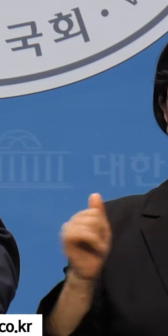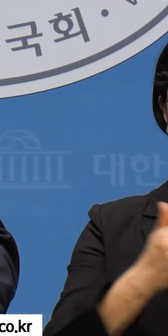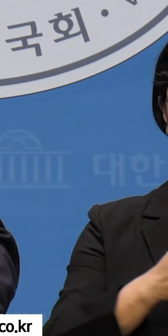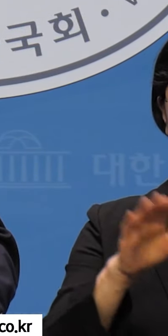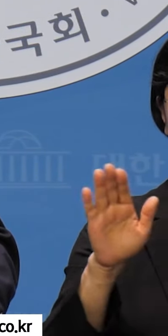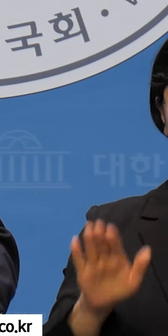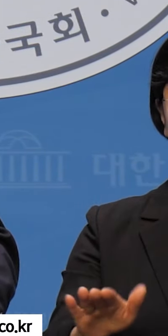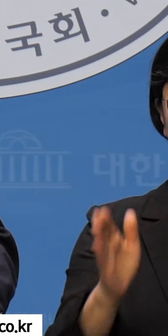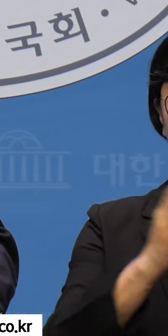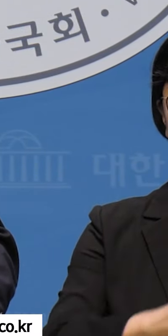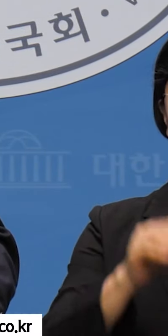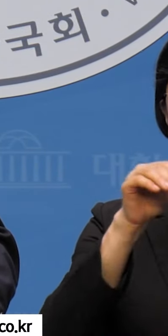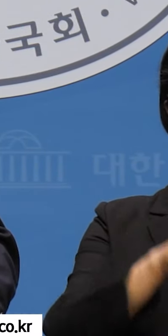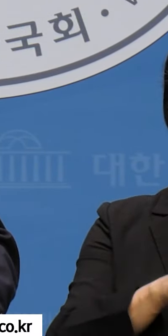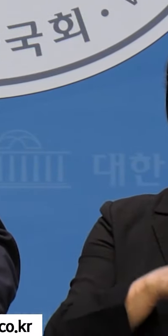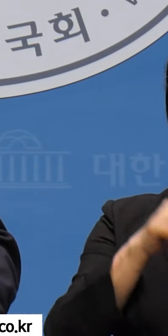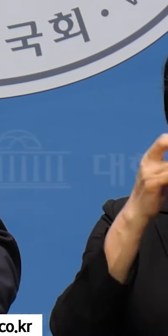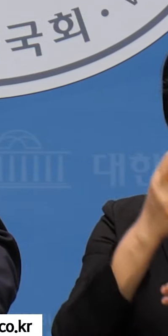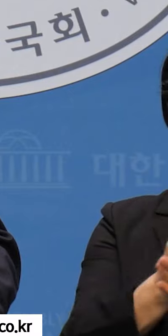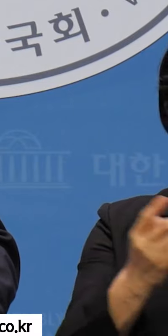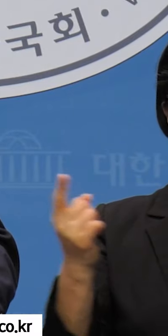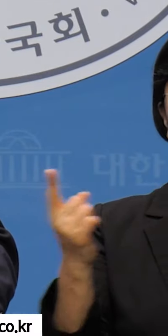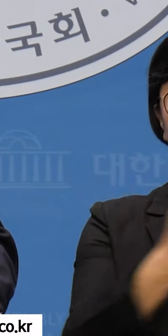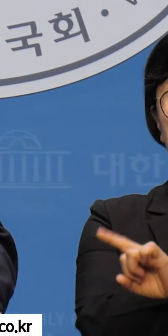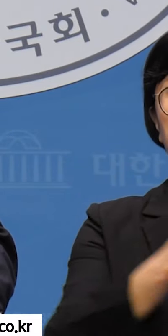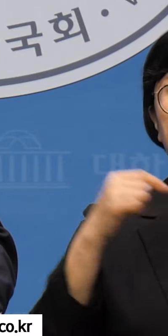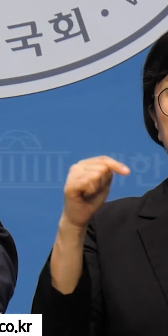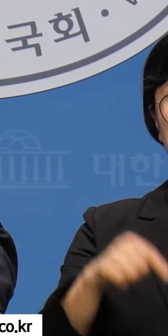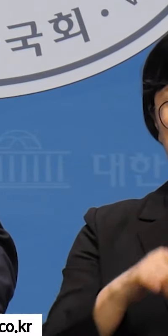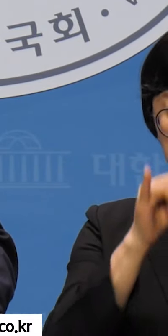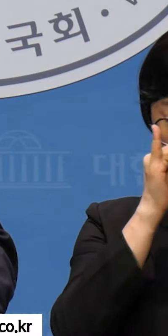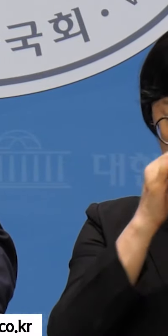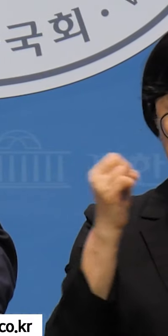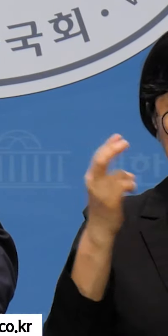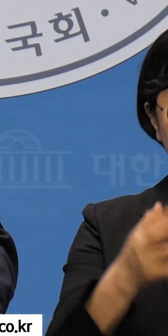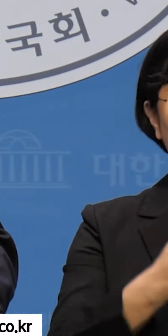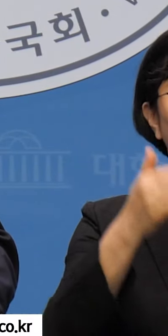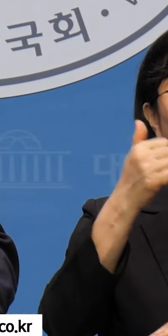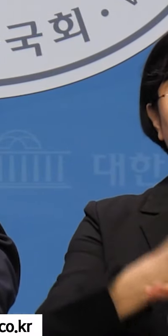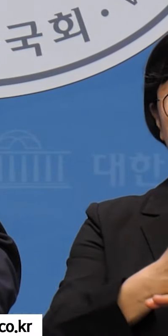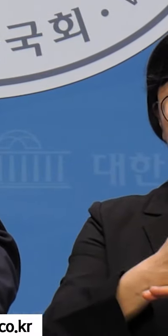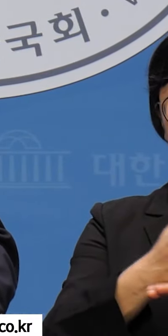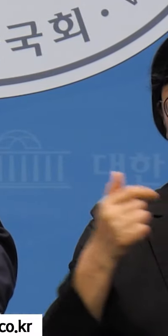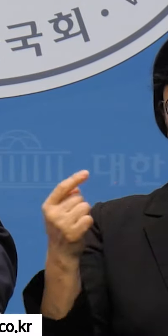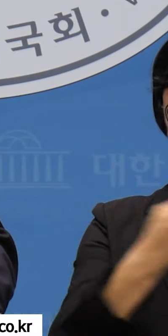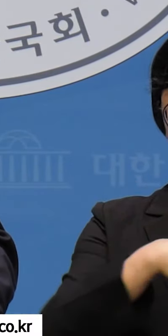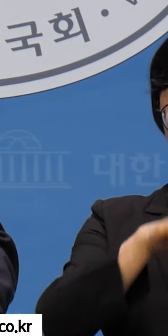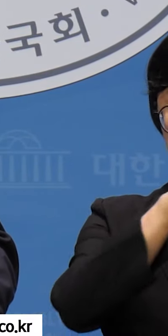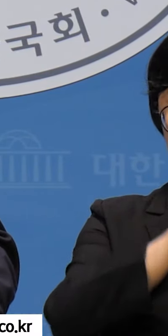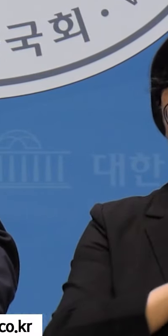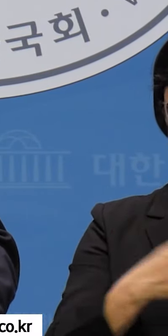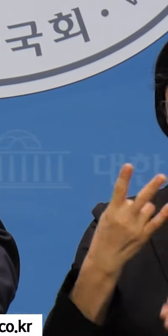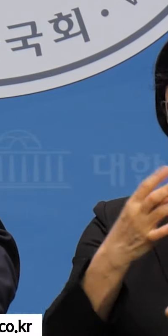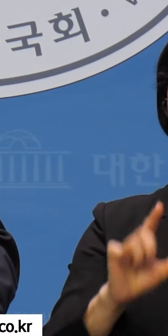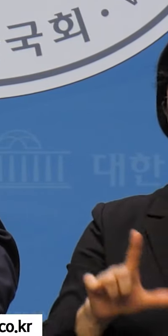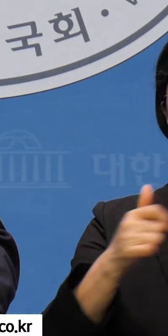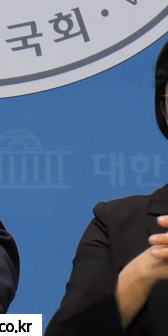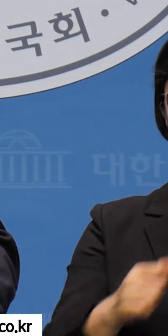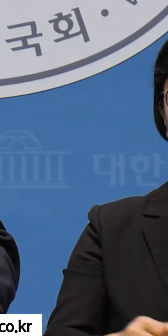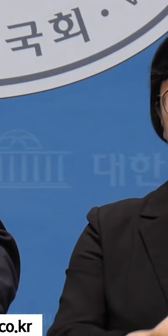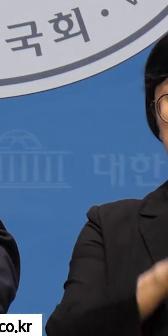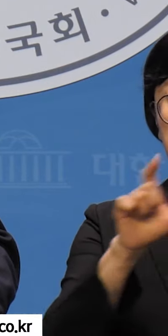현행 공직선거 제도의 개선에 대하여 협의를 해왔고 그 결과 개선안을 2023년